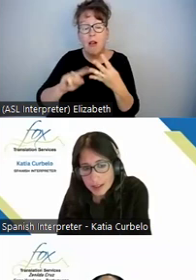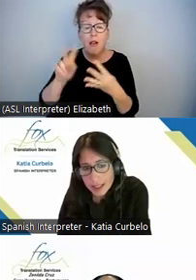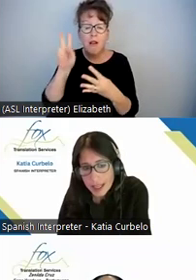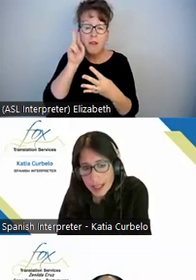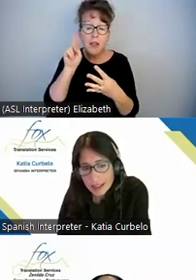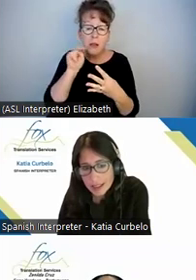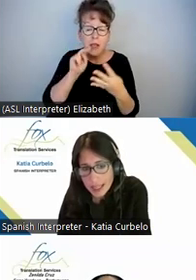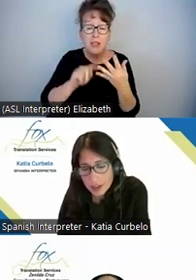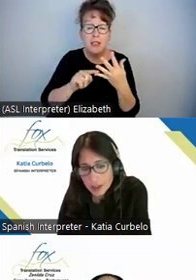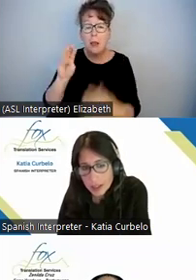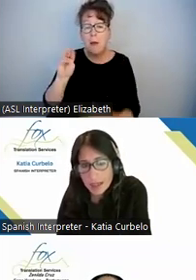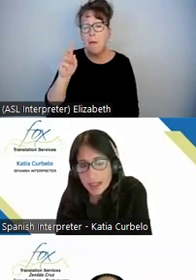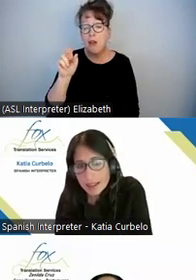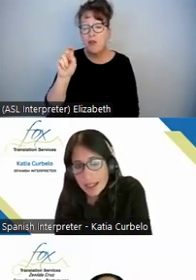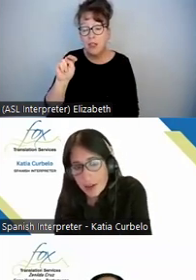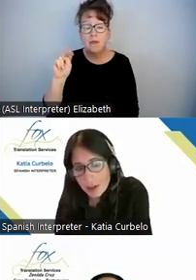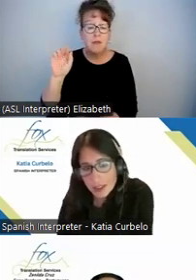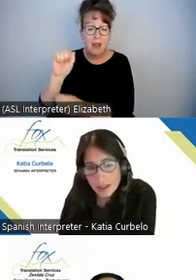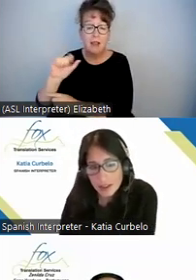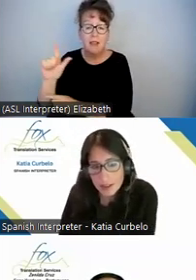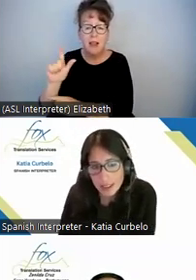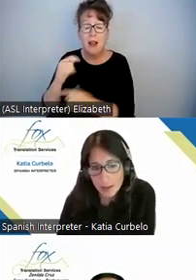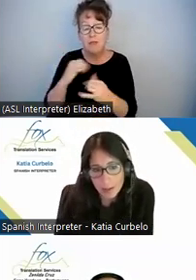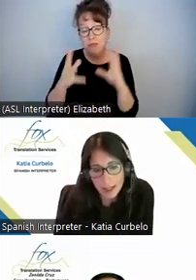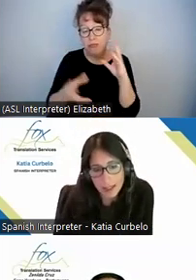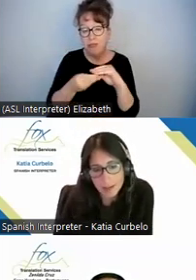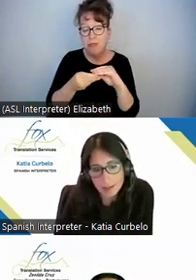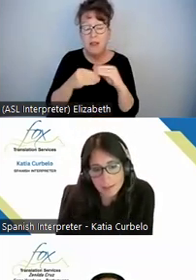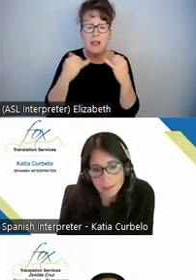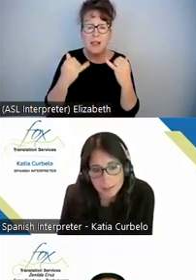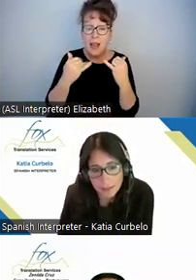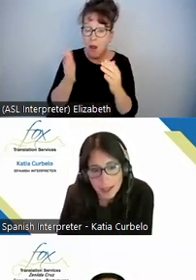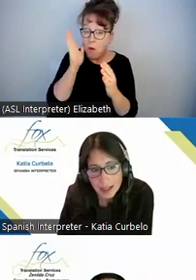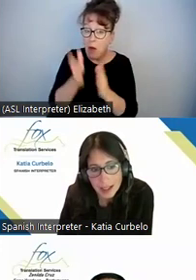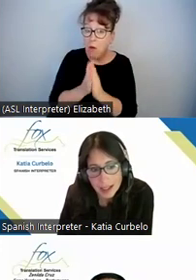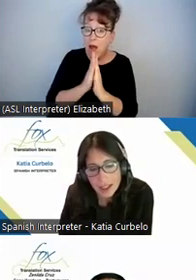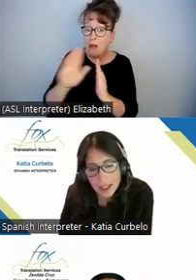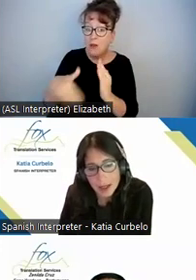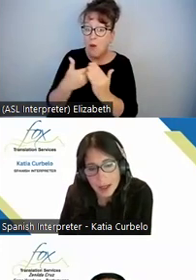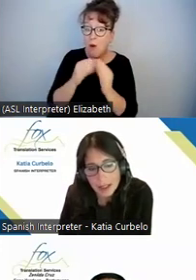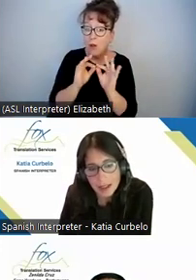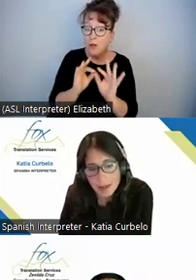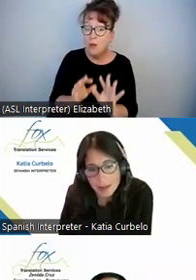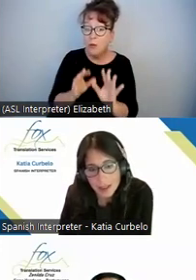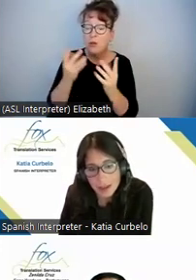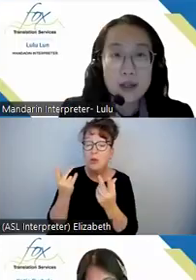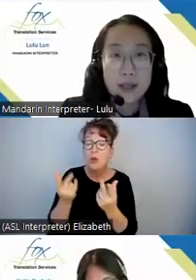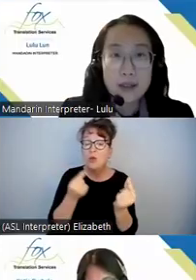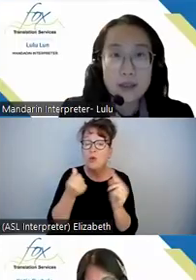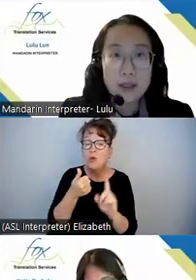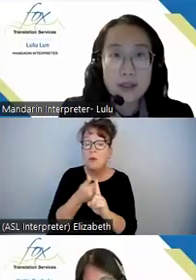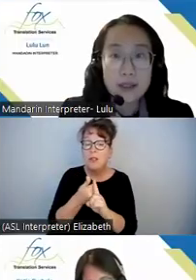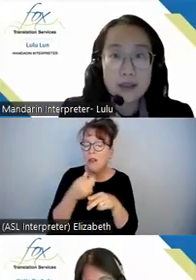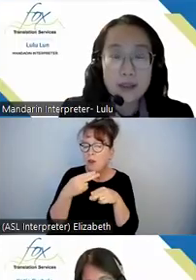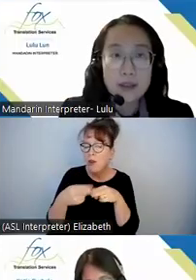tiếng Việt và tiếng Quan Thoại và ngôn ngữ. Hiện giờ tôi sẽ yêu cầu các phiên dịch